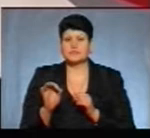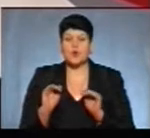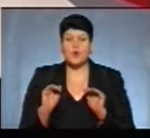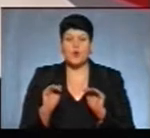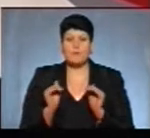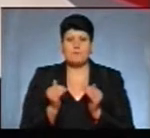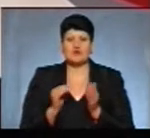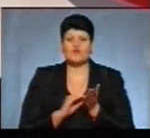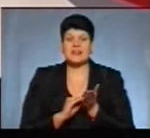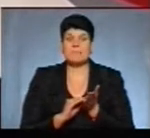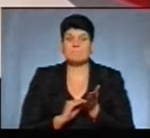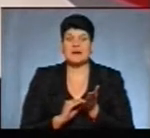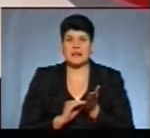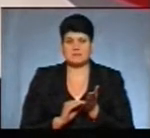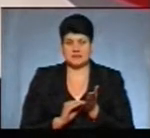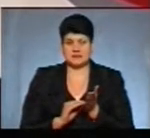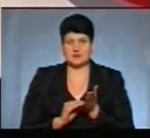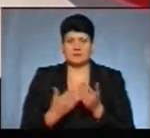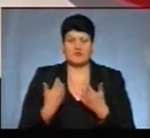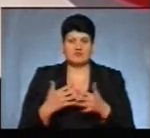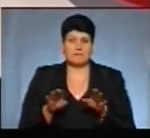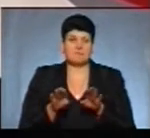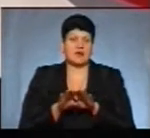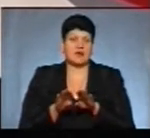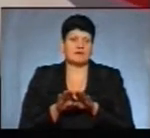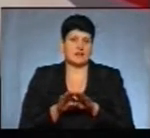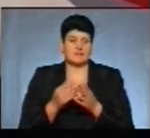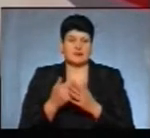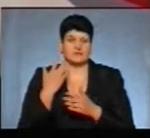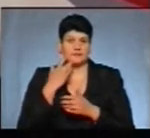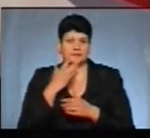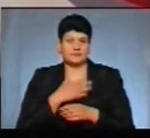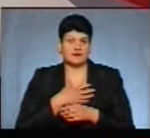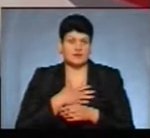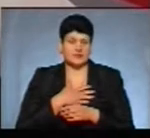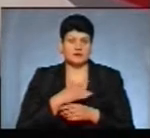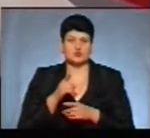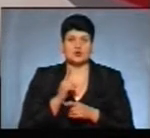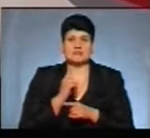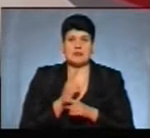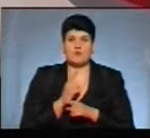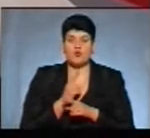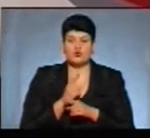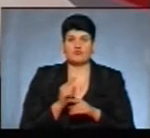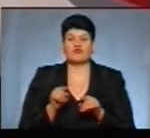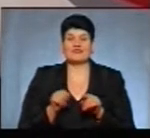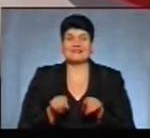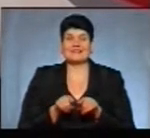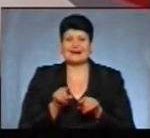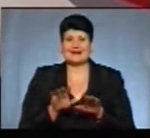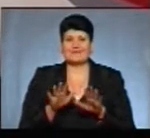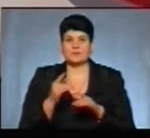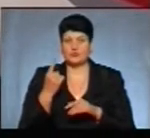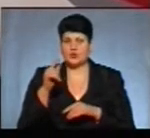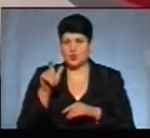обмежувальні приписи. Так, ми вже десь прирівнялися до Штатів, до Канади, про те, що заборонено в таких випадках